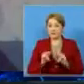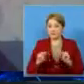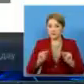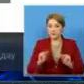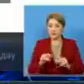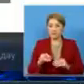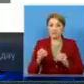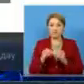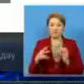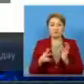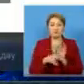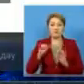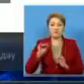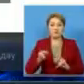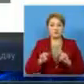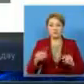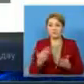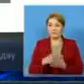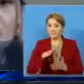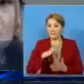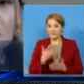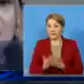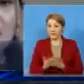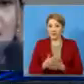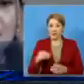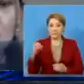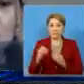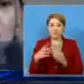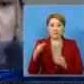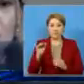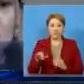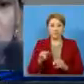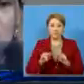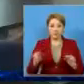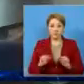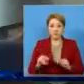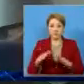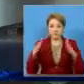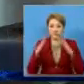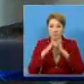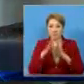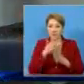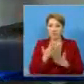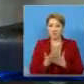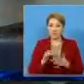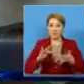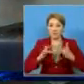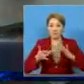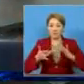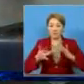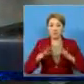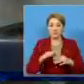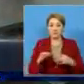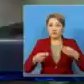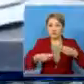свыше 18 тысяч учителей, было установлено, что более 15 тысяч педагогов в домашних условиях через интернет на